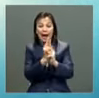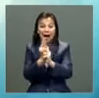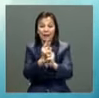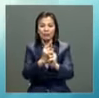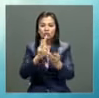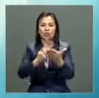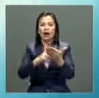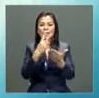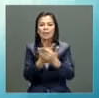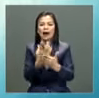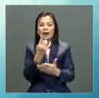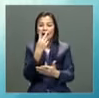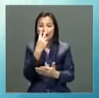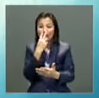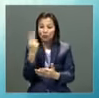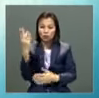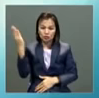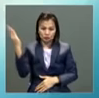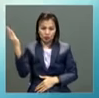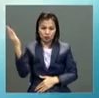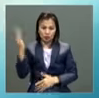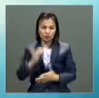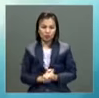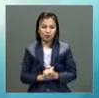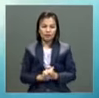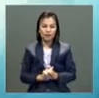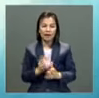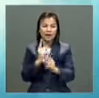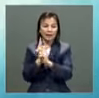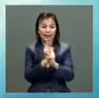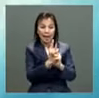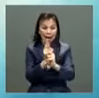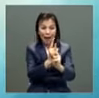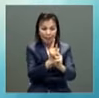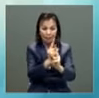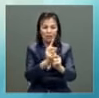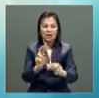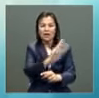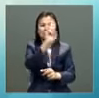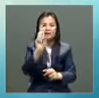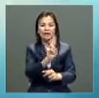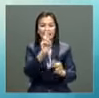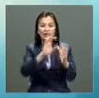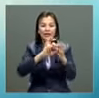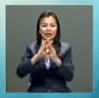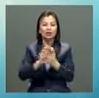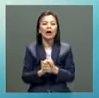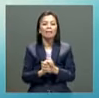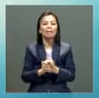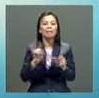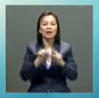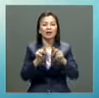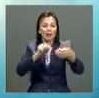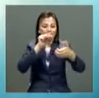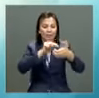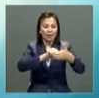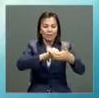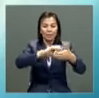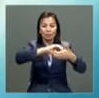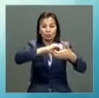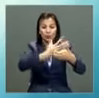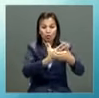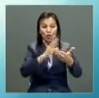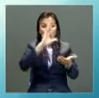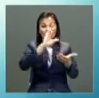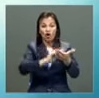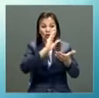าดูสไลด์แผ่นถัดไปก็คือการติดตามเขาใช้แอปพลิเคชันโคโรนา 100M นะครับดึง